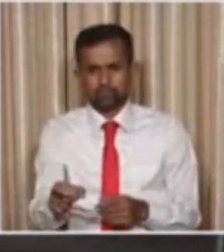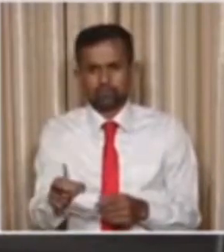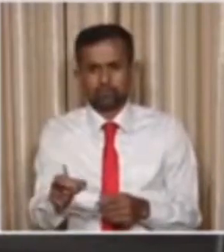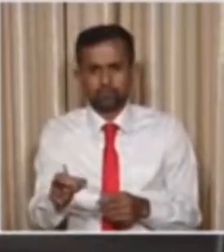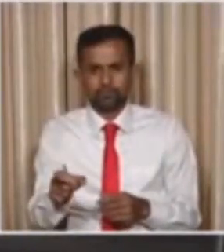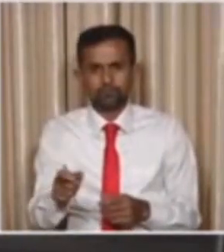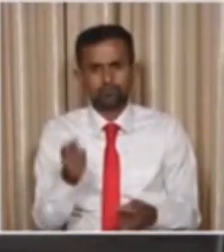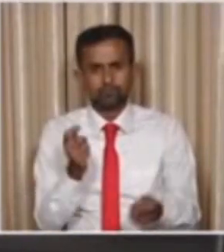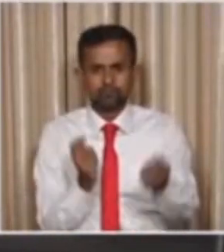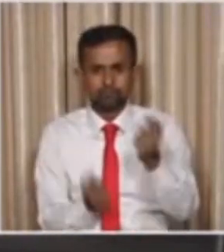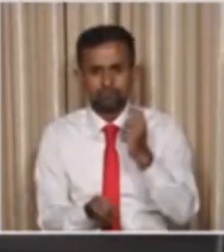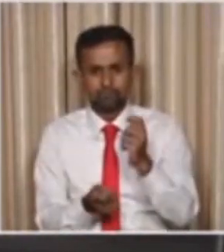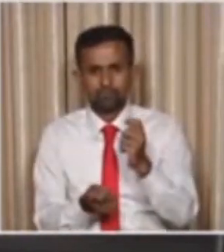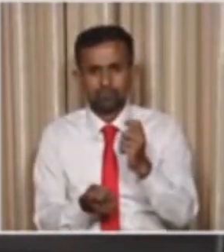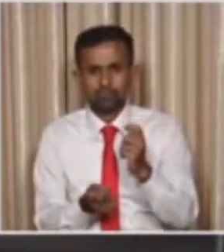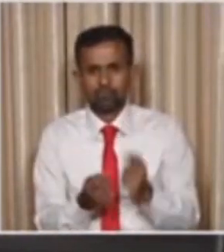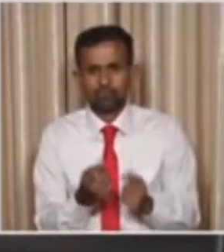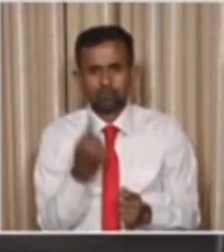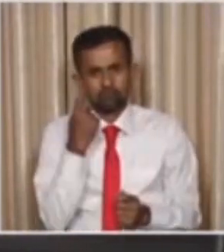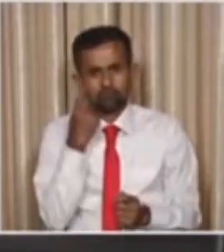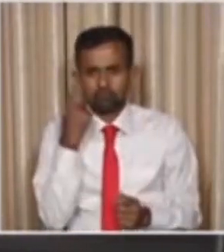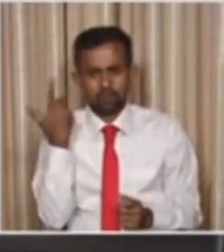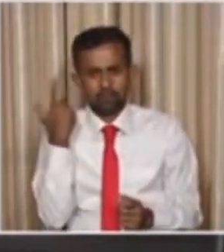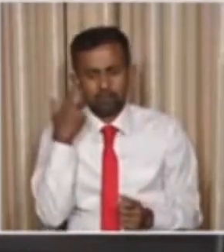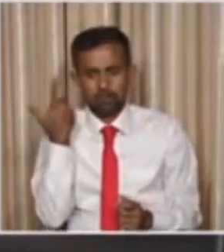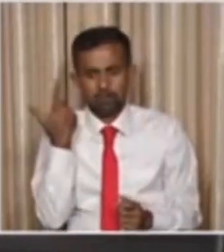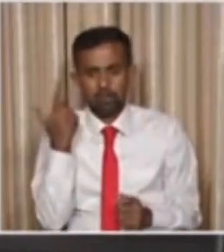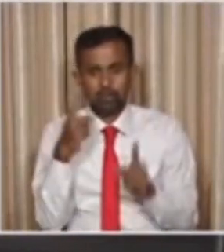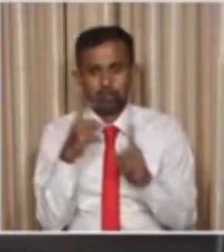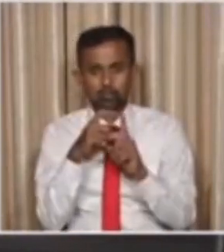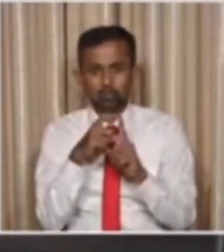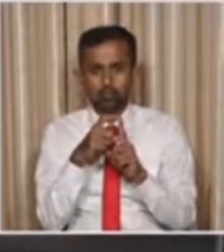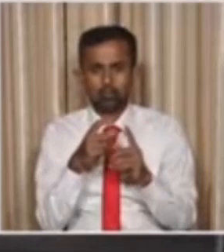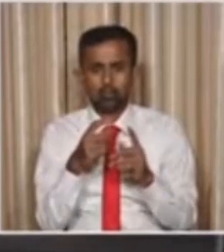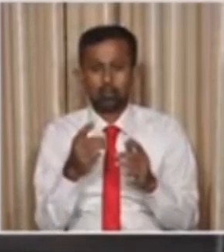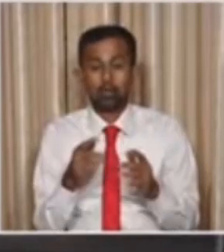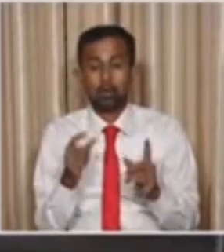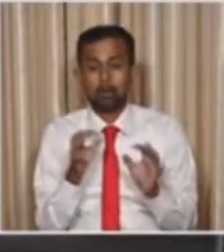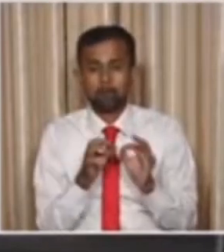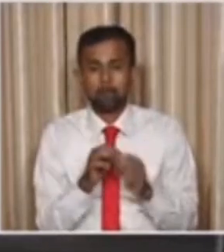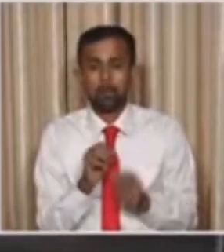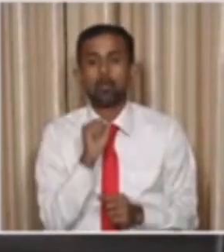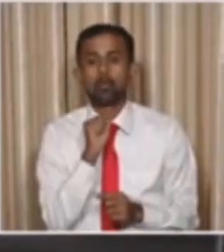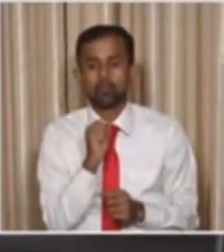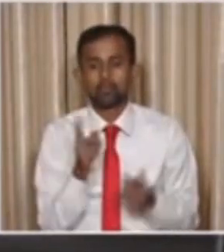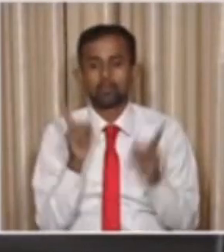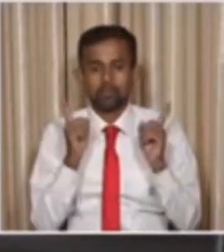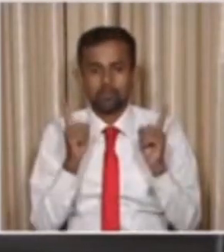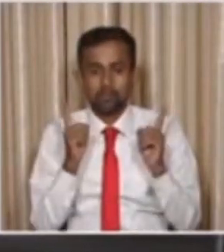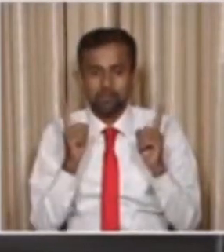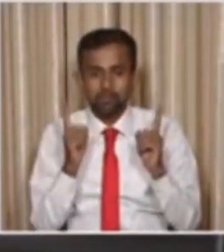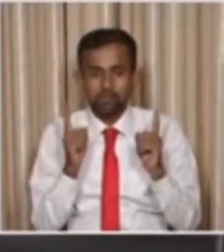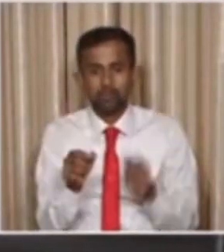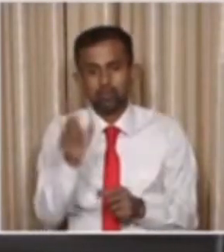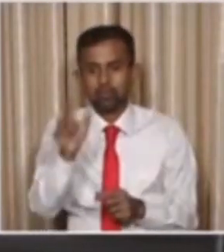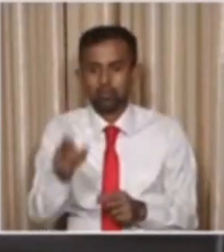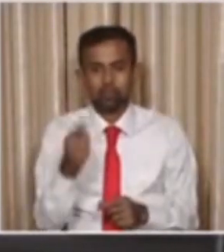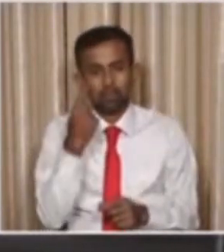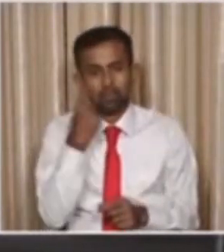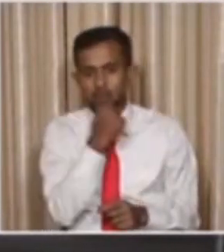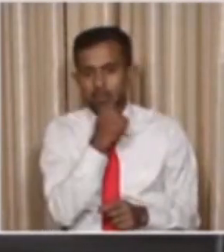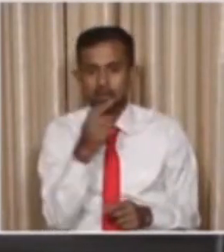तमुनास क्रिकेट ऑल्ट मम तीन दखल यदा दुलीप मिंट कोहमत करें बंदुर्ण कोहमत श्रीलंका तमुनास